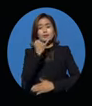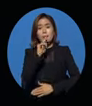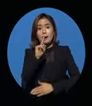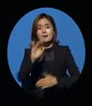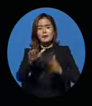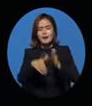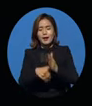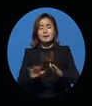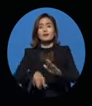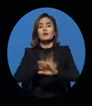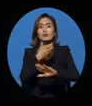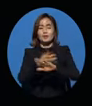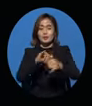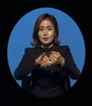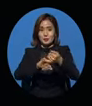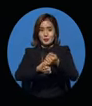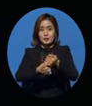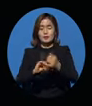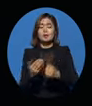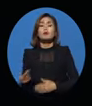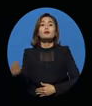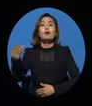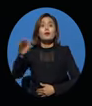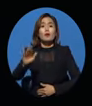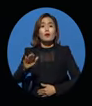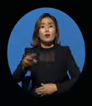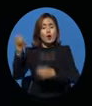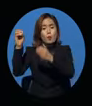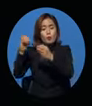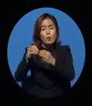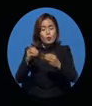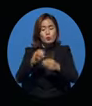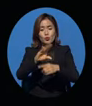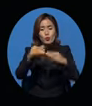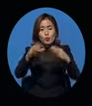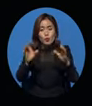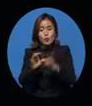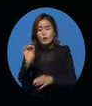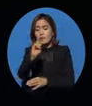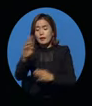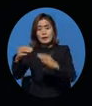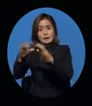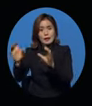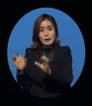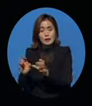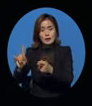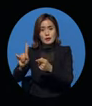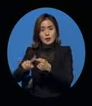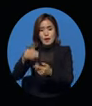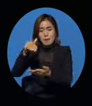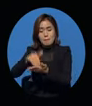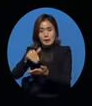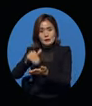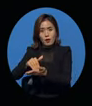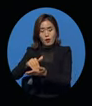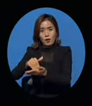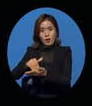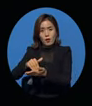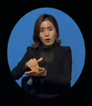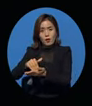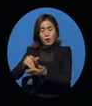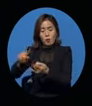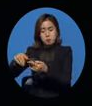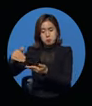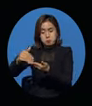하겠읍니다 그러나 보수 언론과 야당 있어준 반성문 으로는